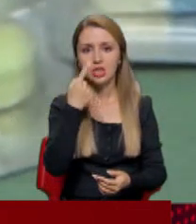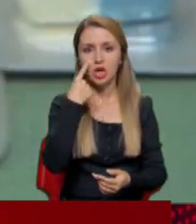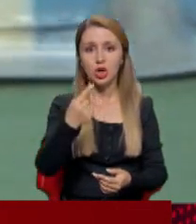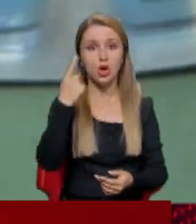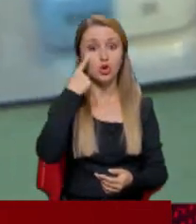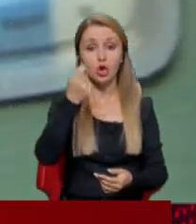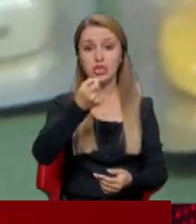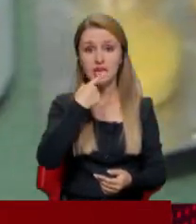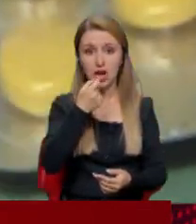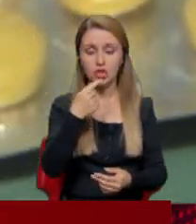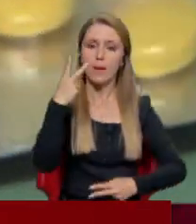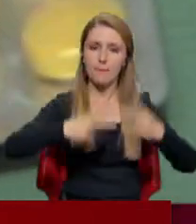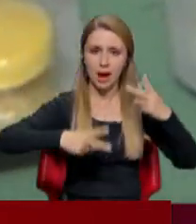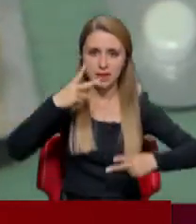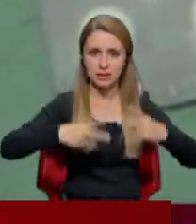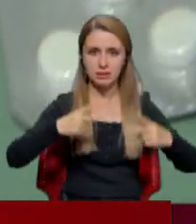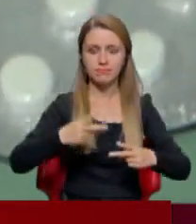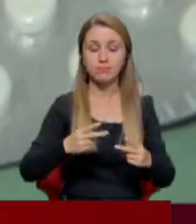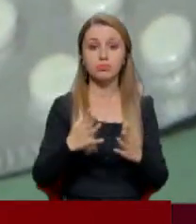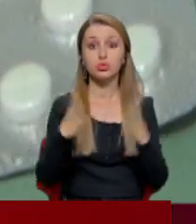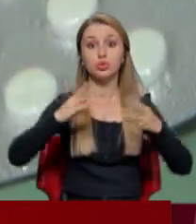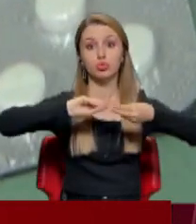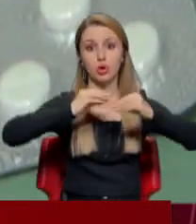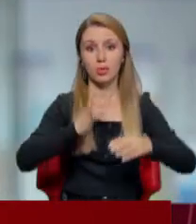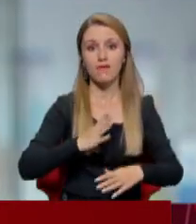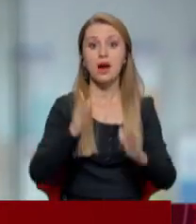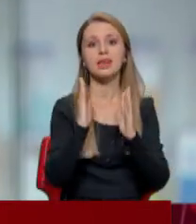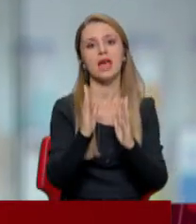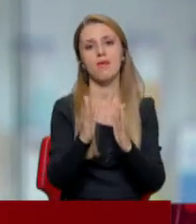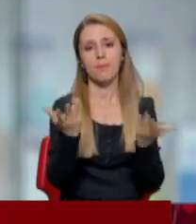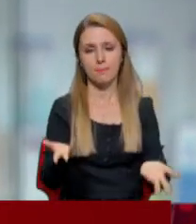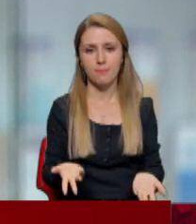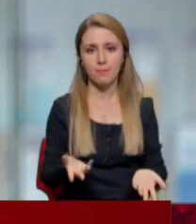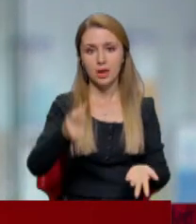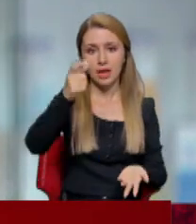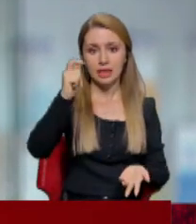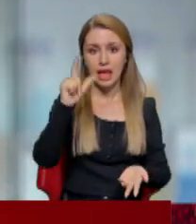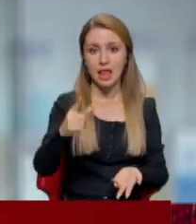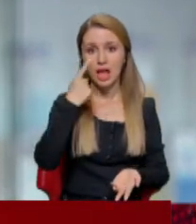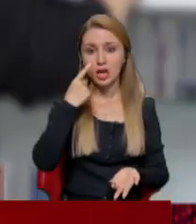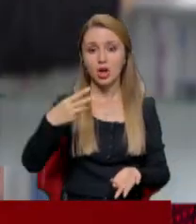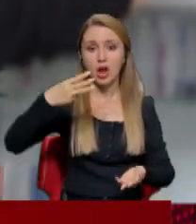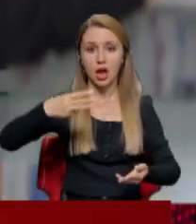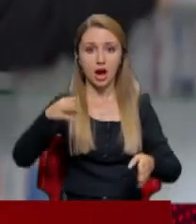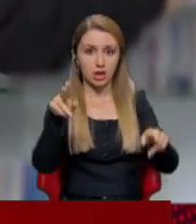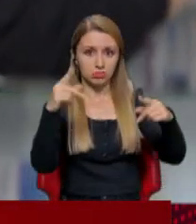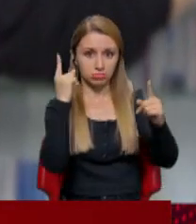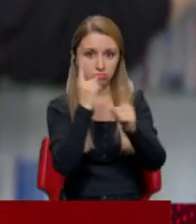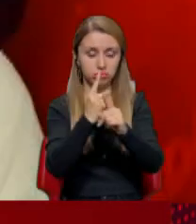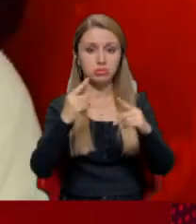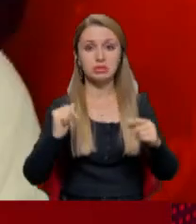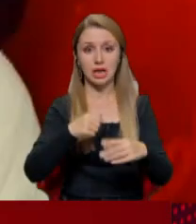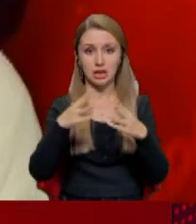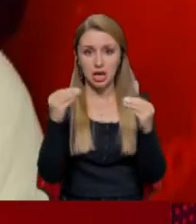göz ilaçlarının bir kısmı ciddi sıkıntıdaydı. Devam edecek bu sorunlar. Türk lirasının döviz karşısındaki bu değer